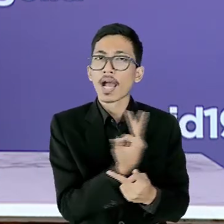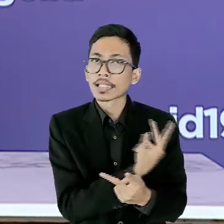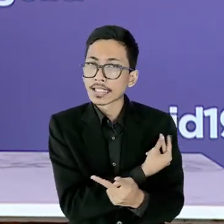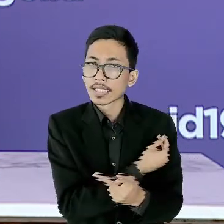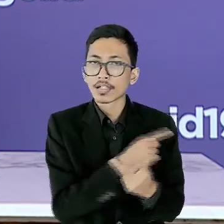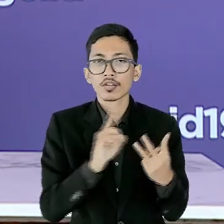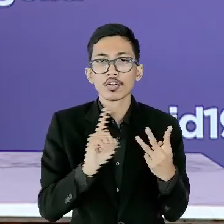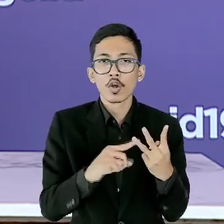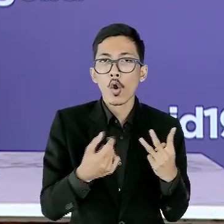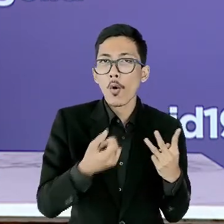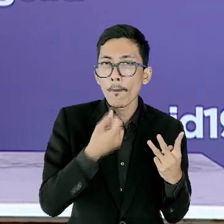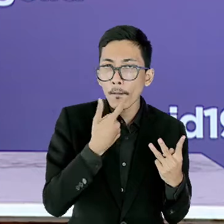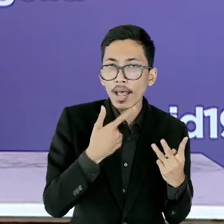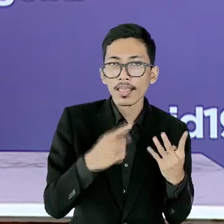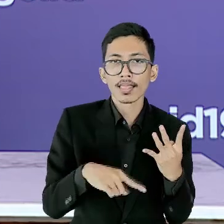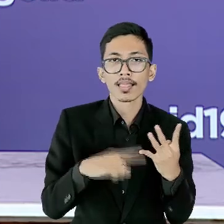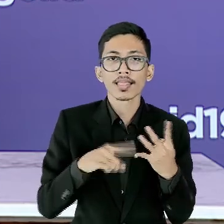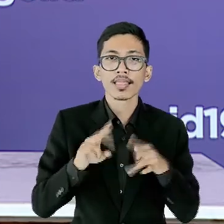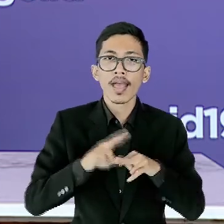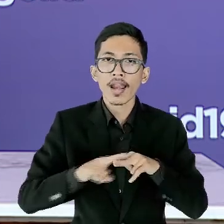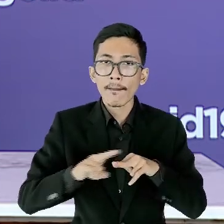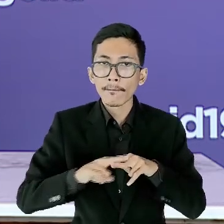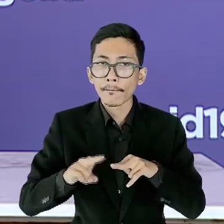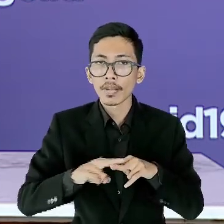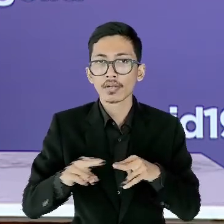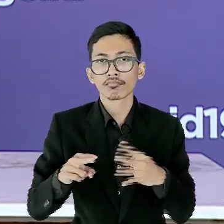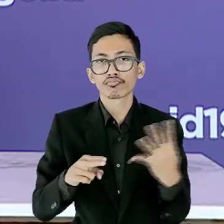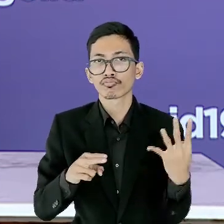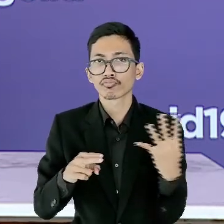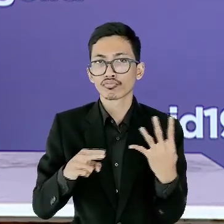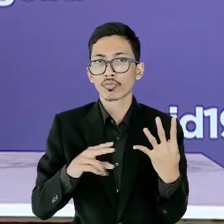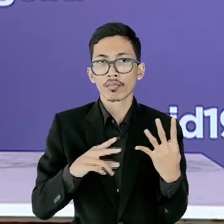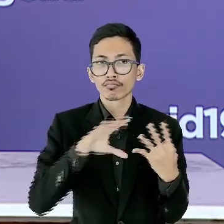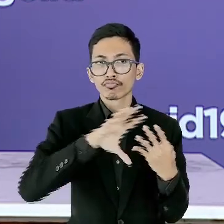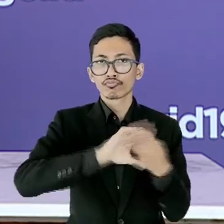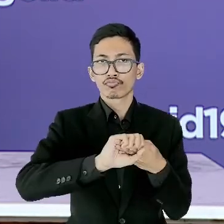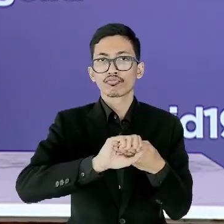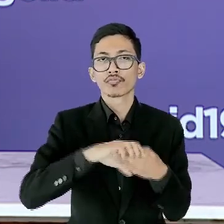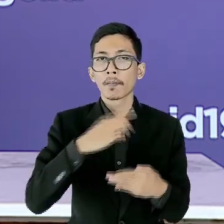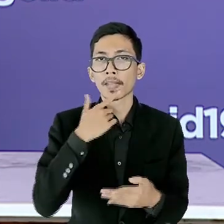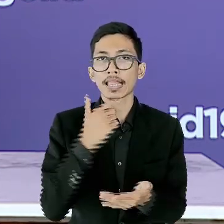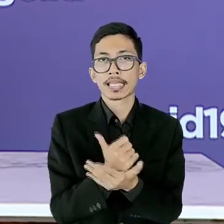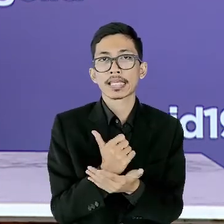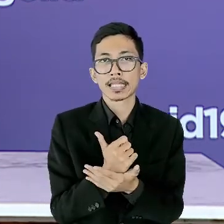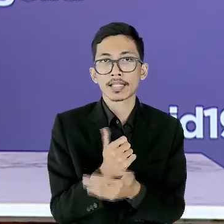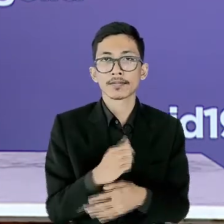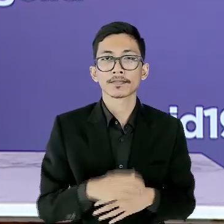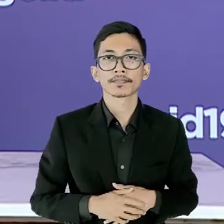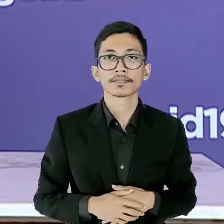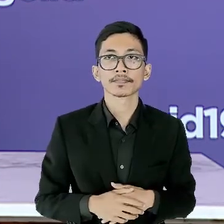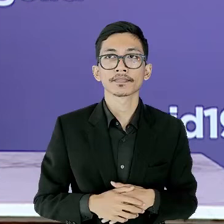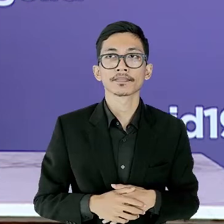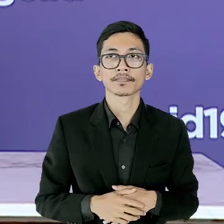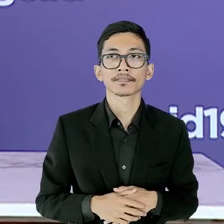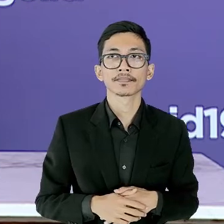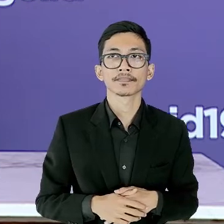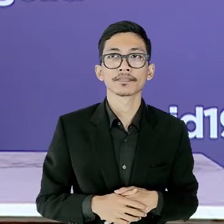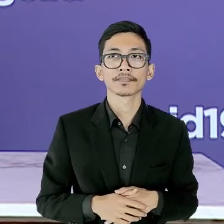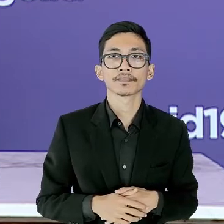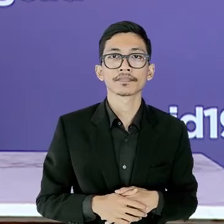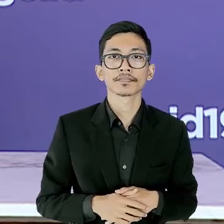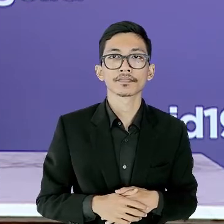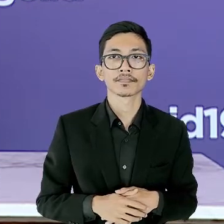dan terapi sama pentingnya serta saling melengkapi. Sebagai penutup, saya ingin